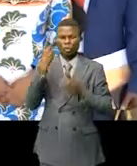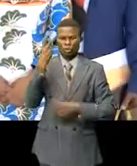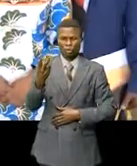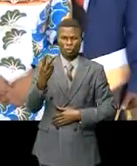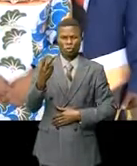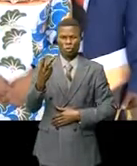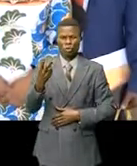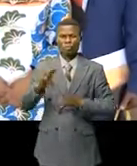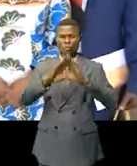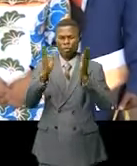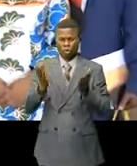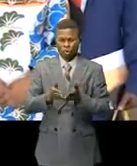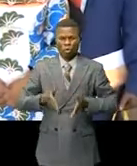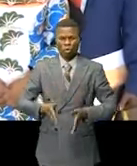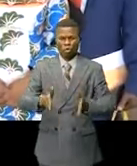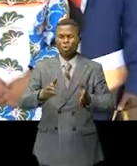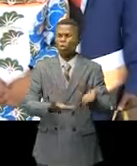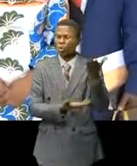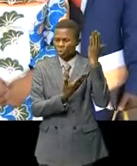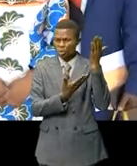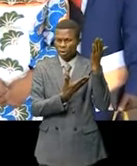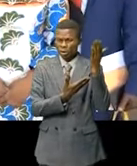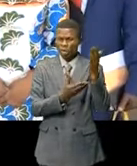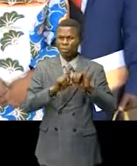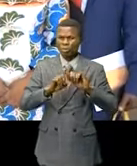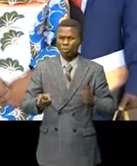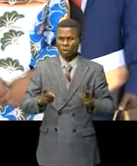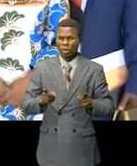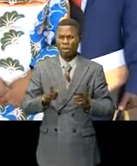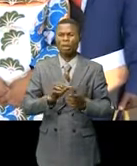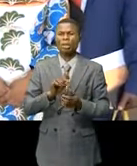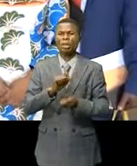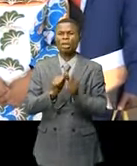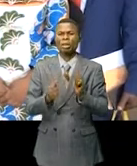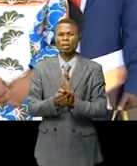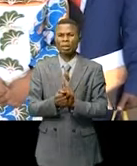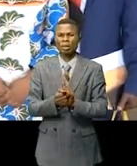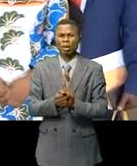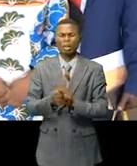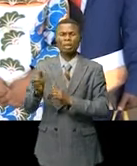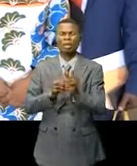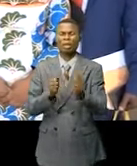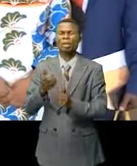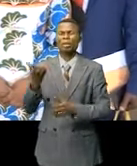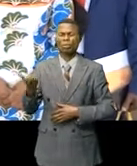les routes sont prioritaires, mais cependant il y a des routes qui sont dans des états un peu...